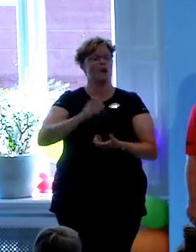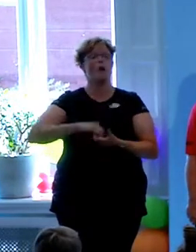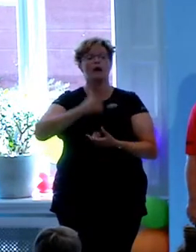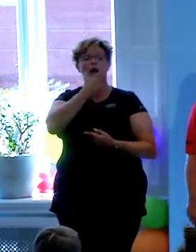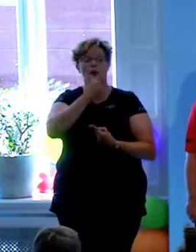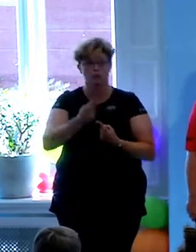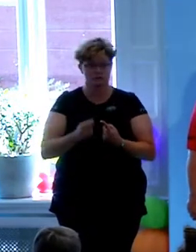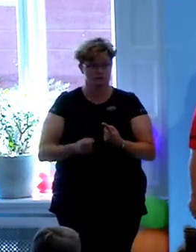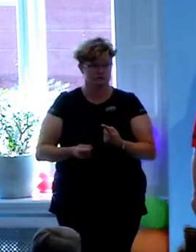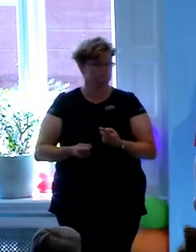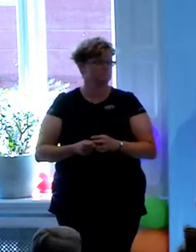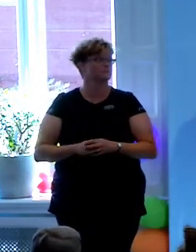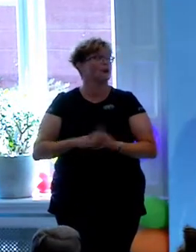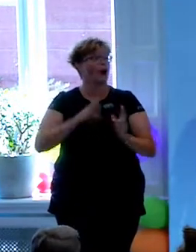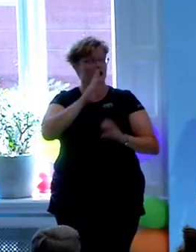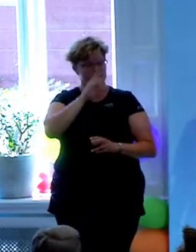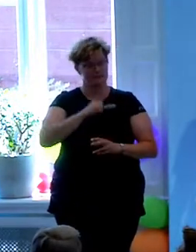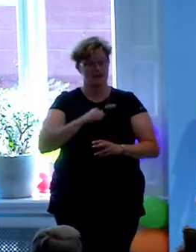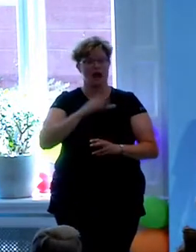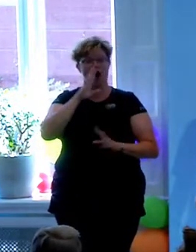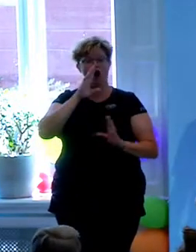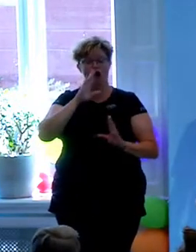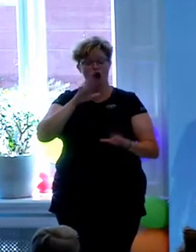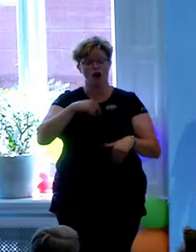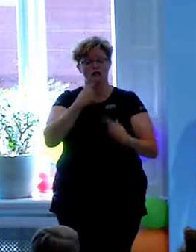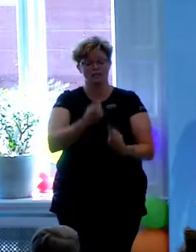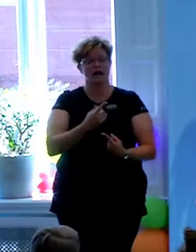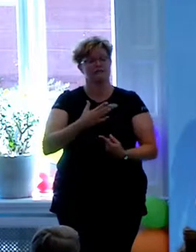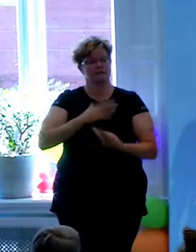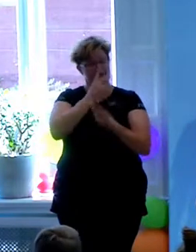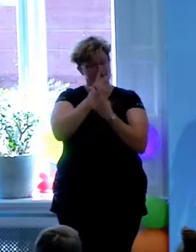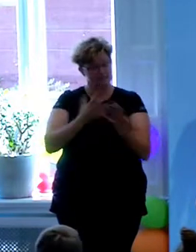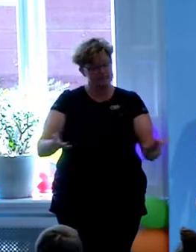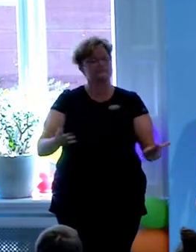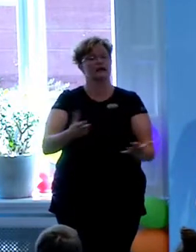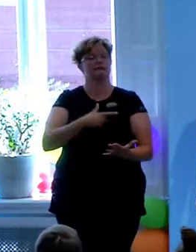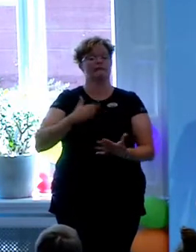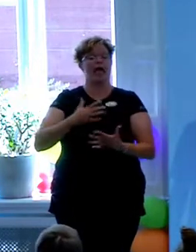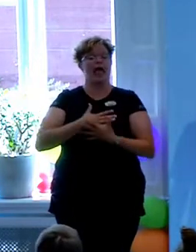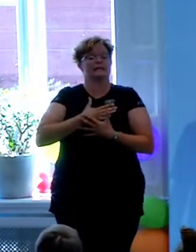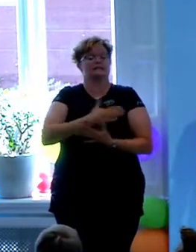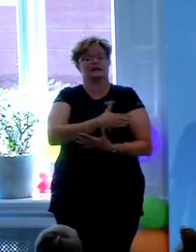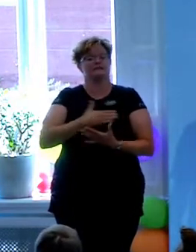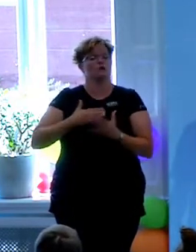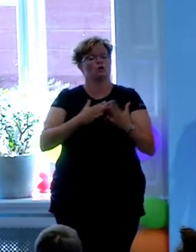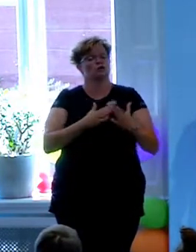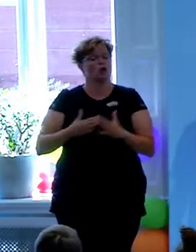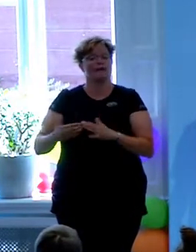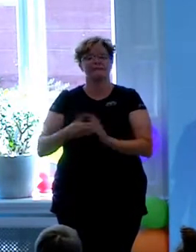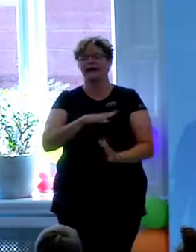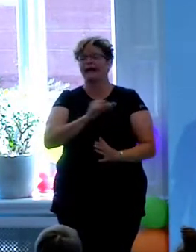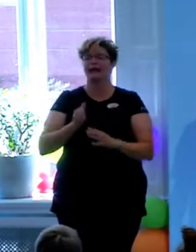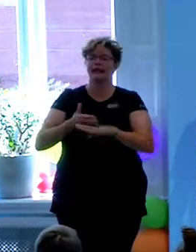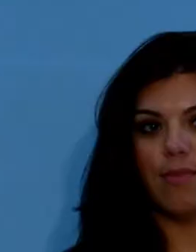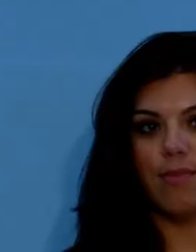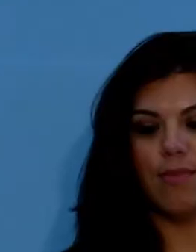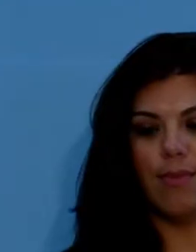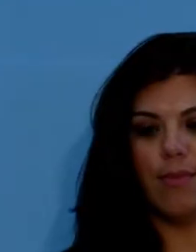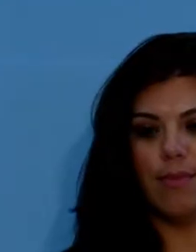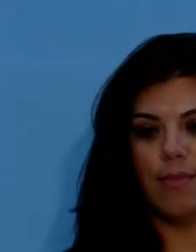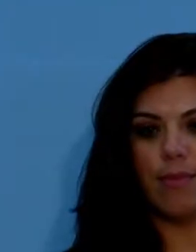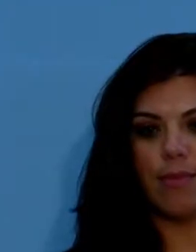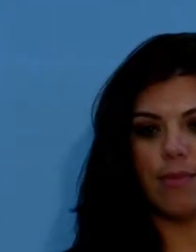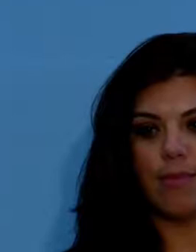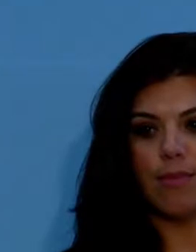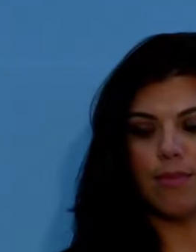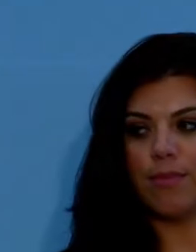Lund som har sagt att vi vill visa upp att vi faktiskt älskar vår stad och vi vill göra det för alla besökare som kommer. Så nu